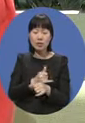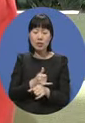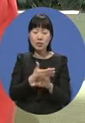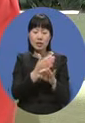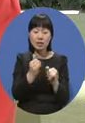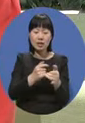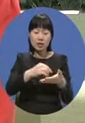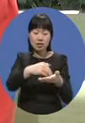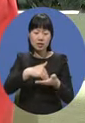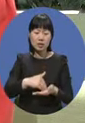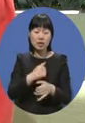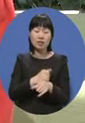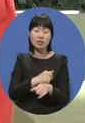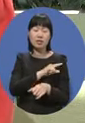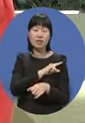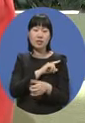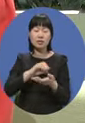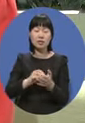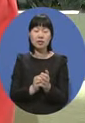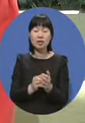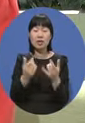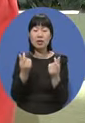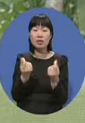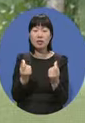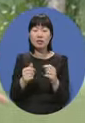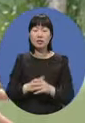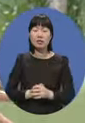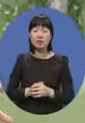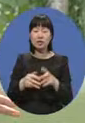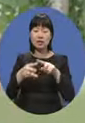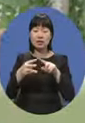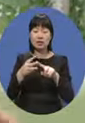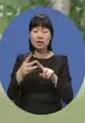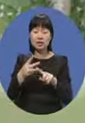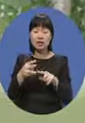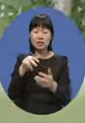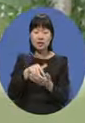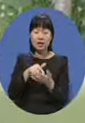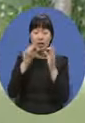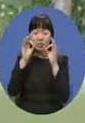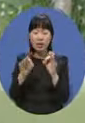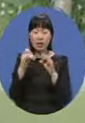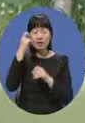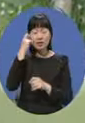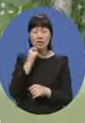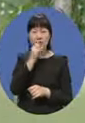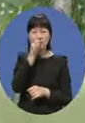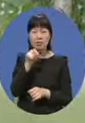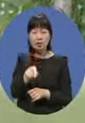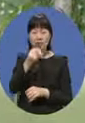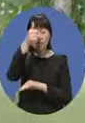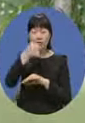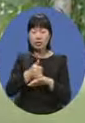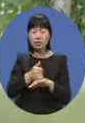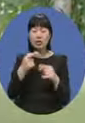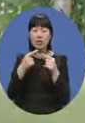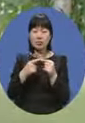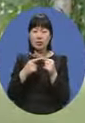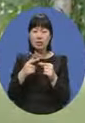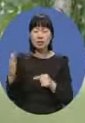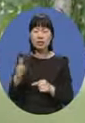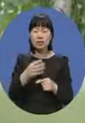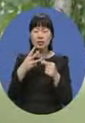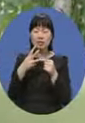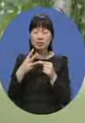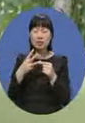상대 의견을 받아들이는게 가장 적절하다고 볼 수네 근데 이렇게 세 가지 상황을 보면서 느끼게 되는 것은 결국은 이제 첫 번째부터